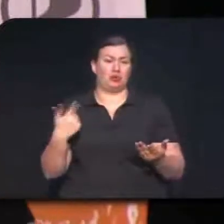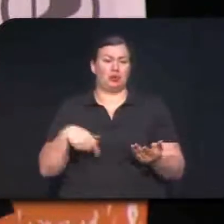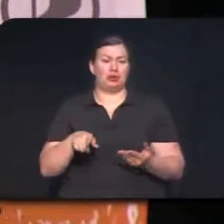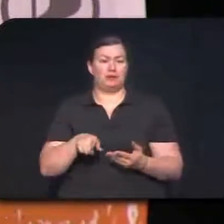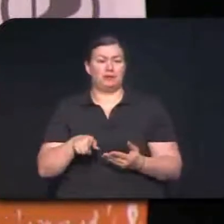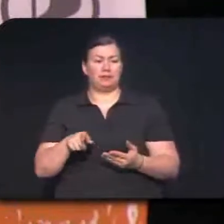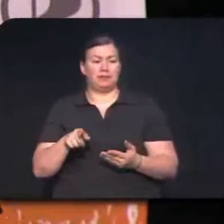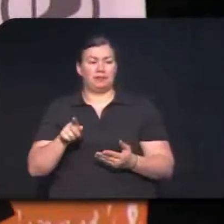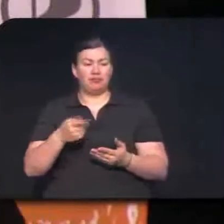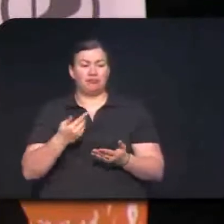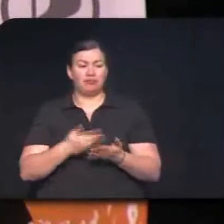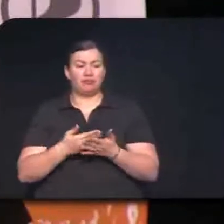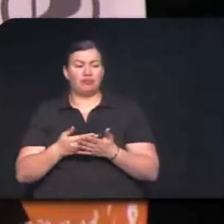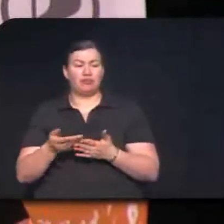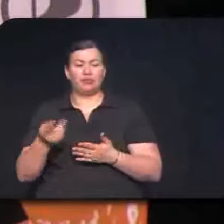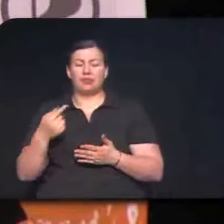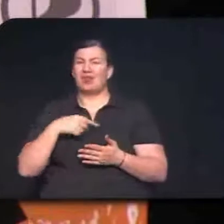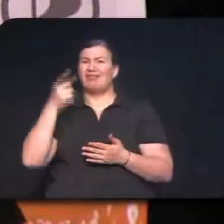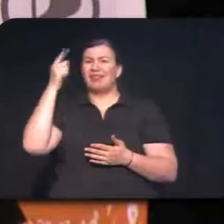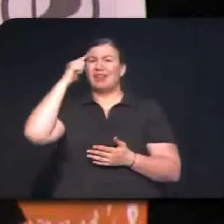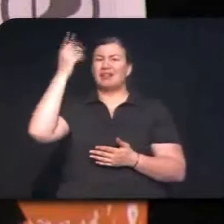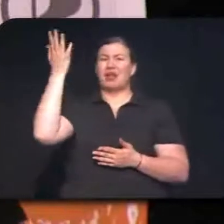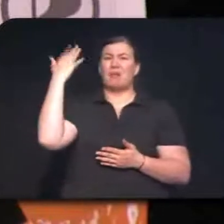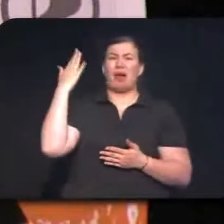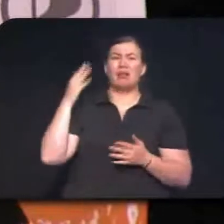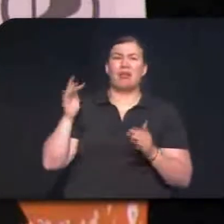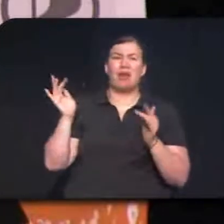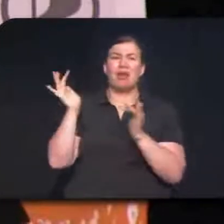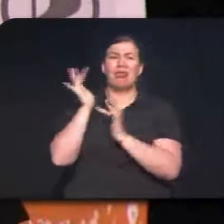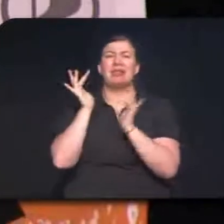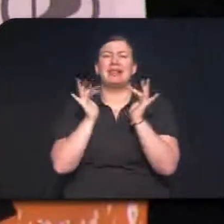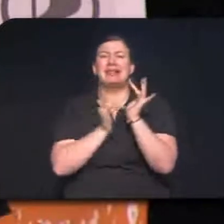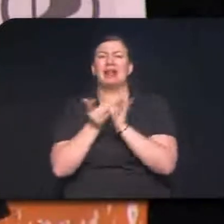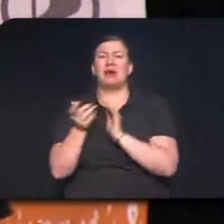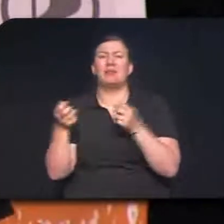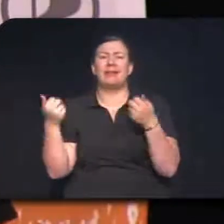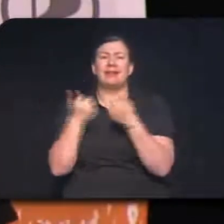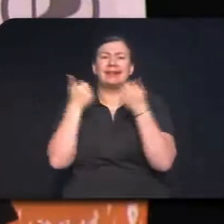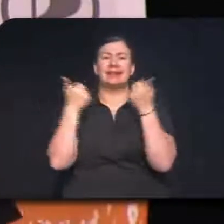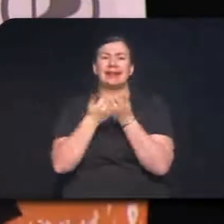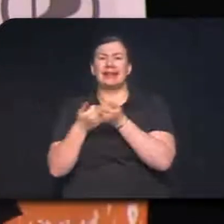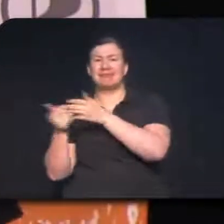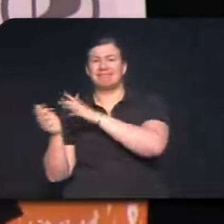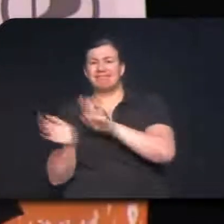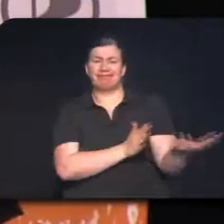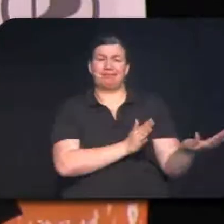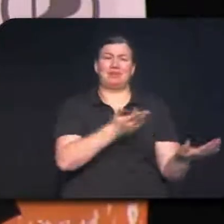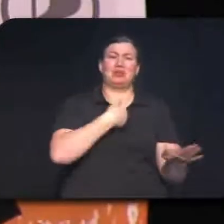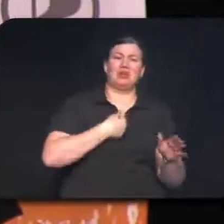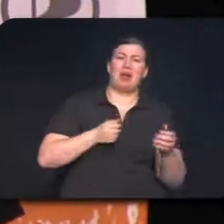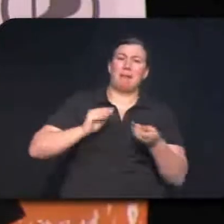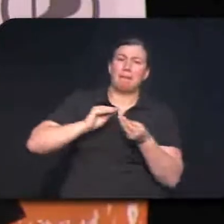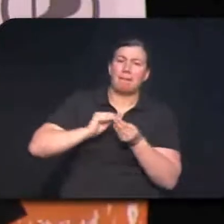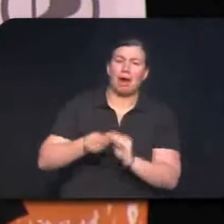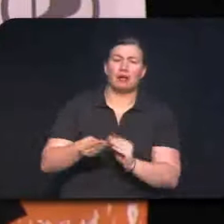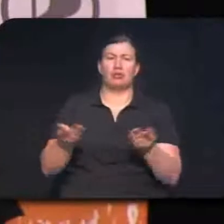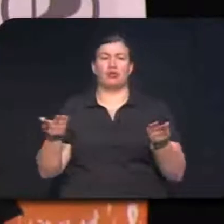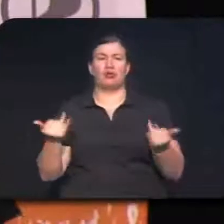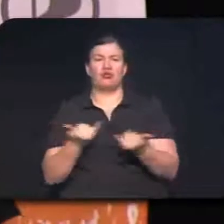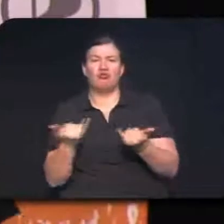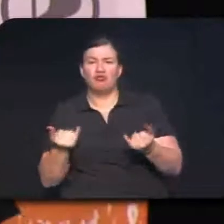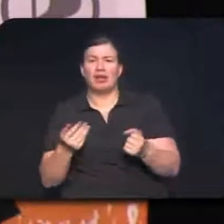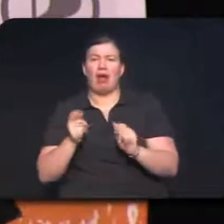Shitstorms und die glauben Kriege und den Glauben kriegen aus dem Weg zu gehen und einfach pragmatisch die den Antragsstau